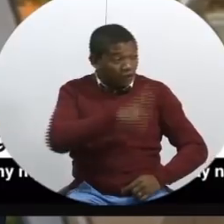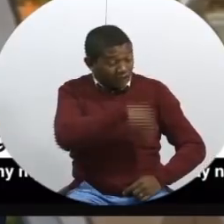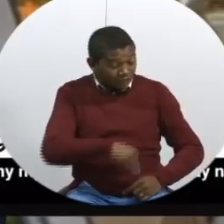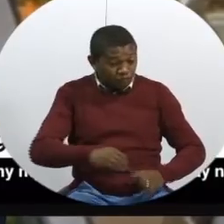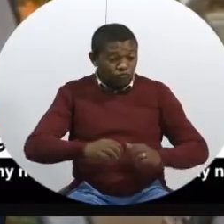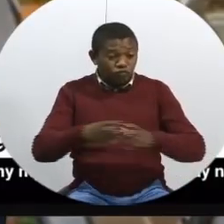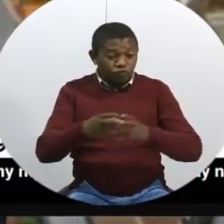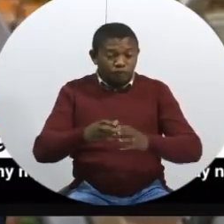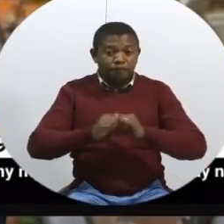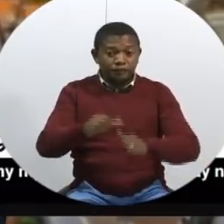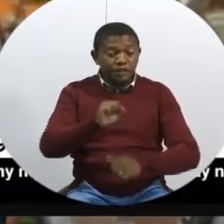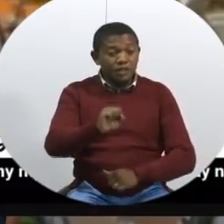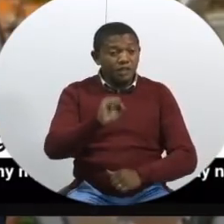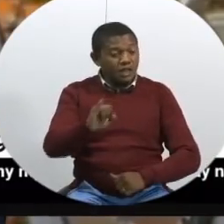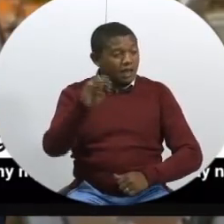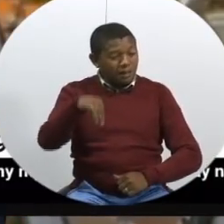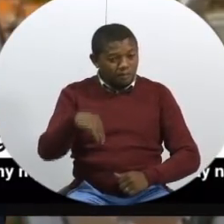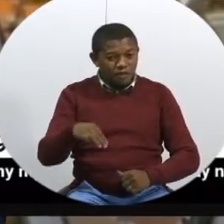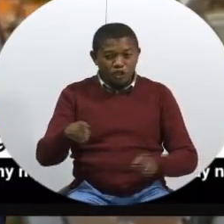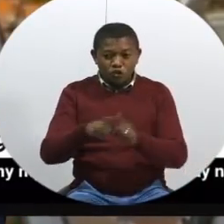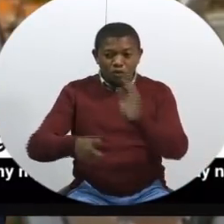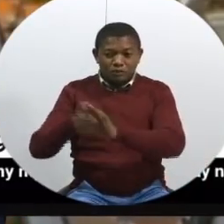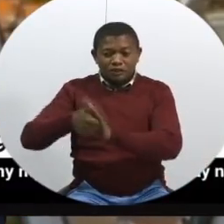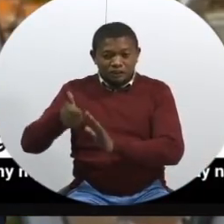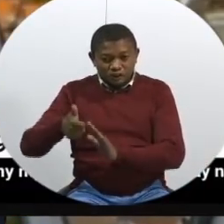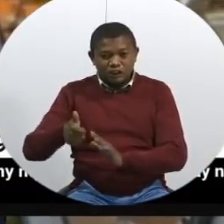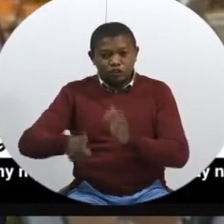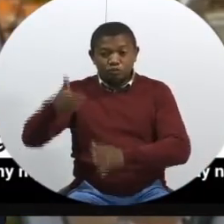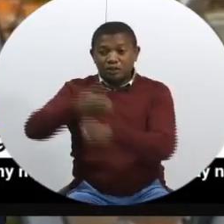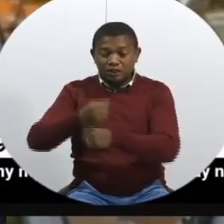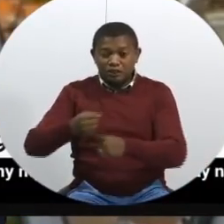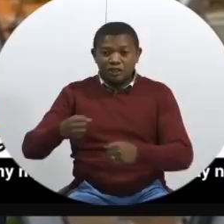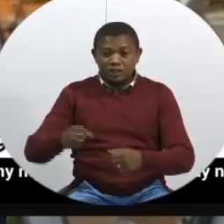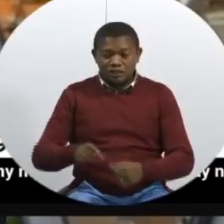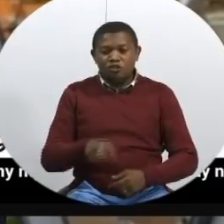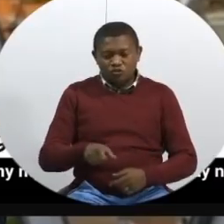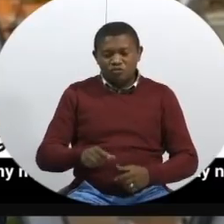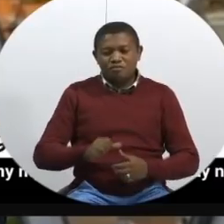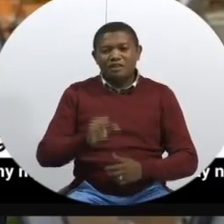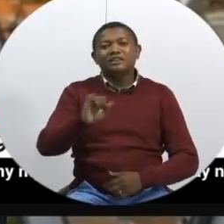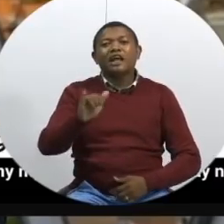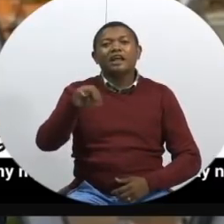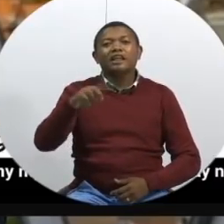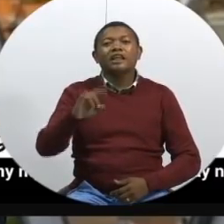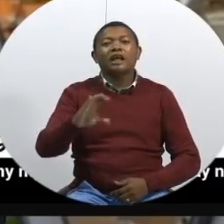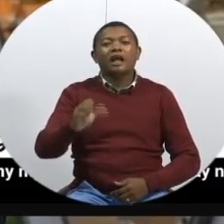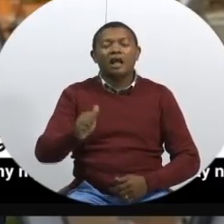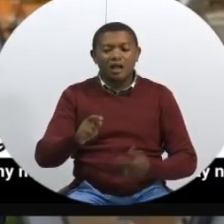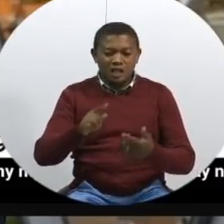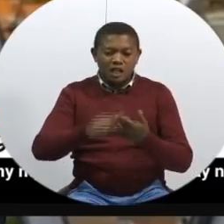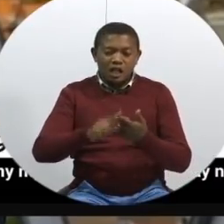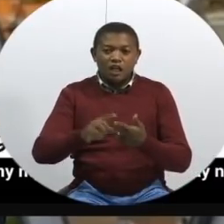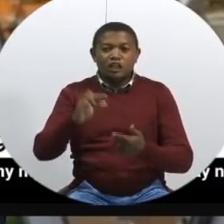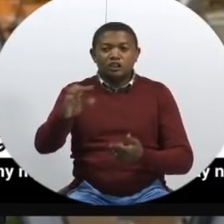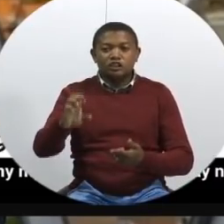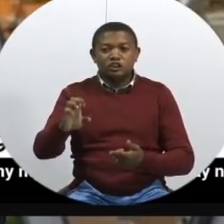SIM ny ministra tompona andraikitra zany hoe syndicat des industries, rehefa mivory ny araka tamin'ny GEFP